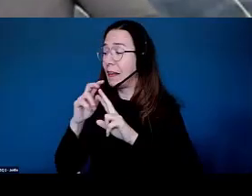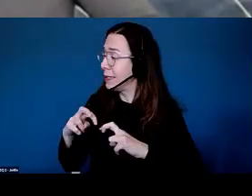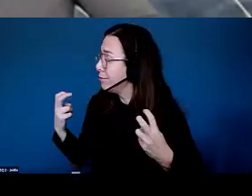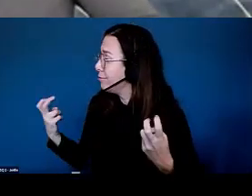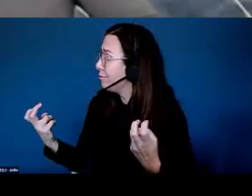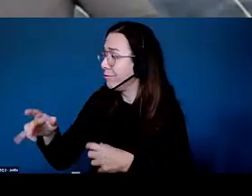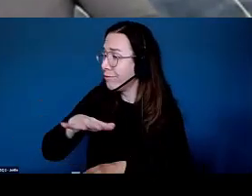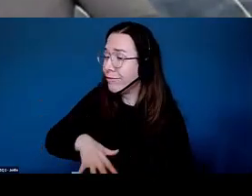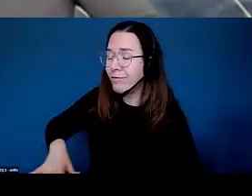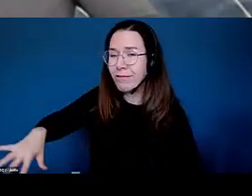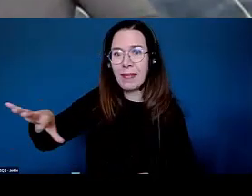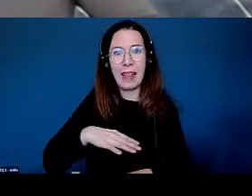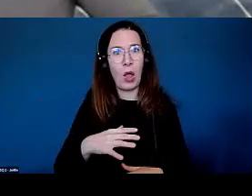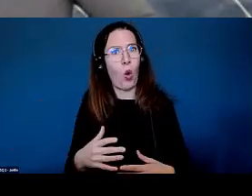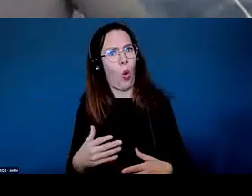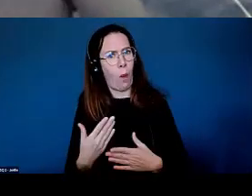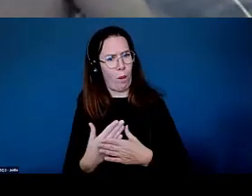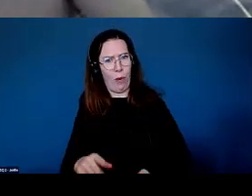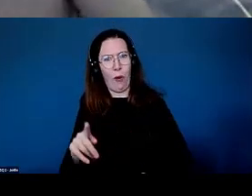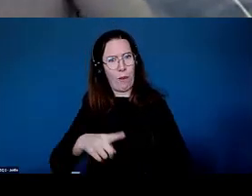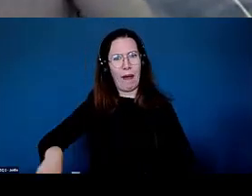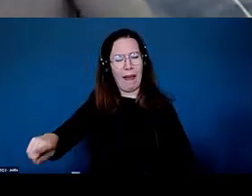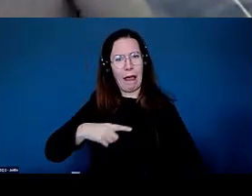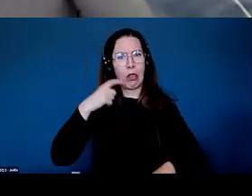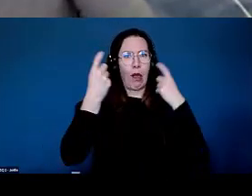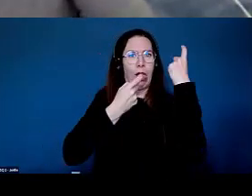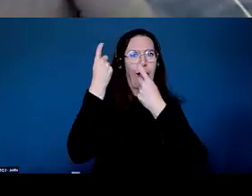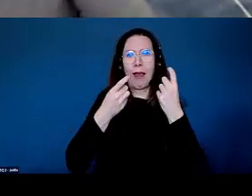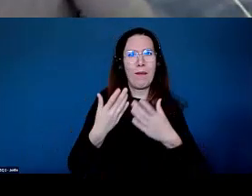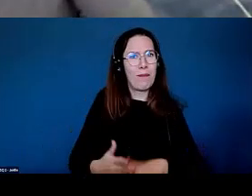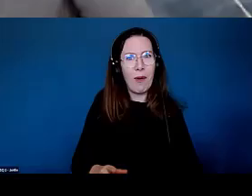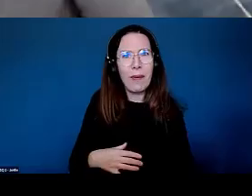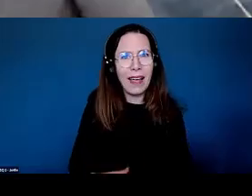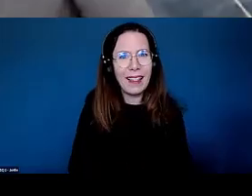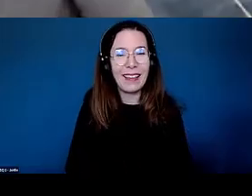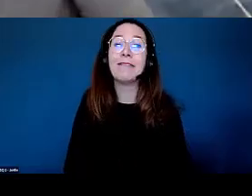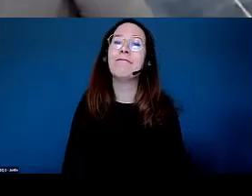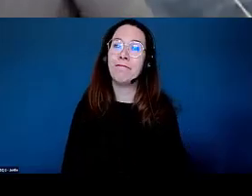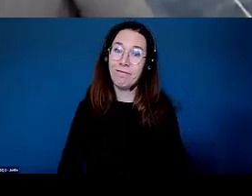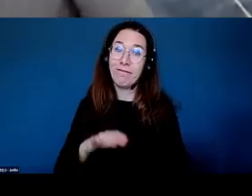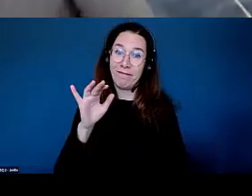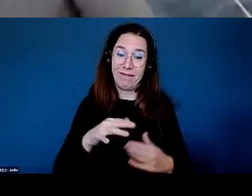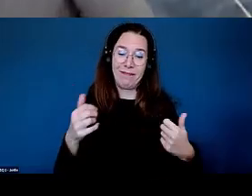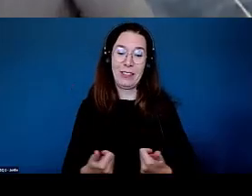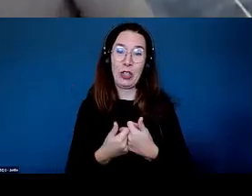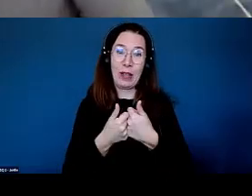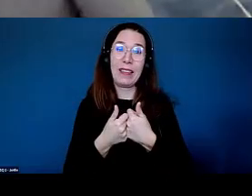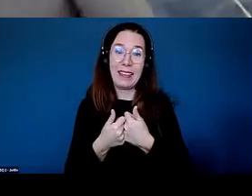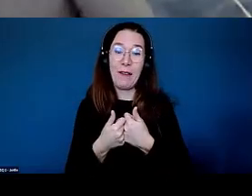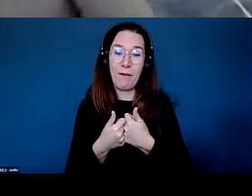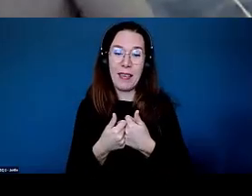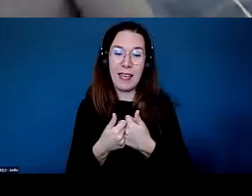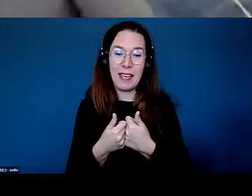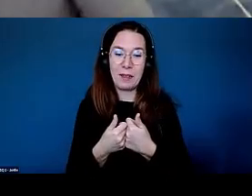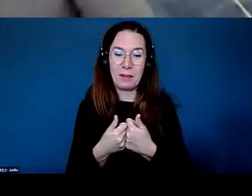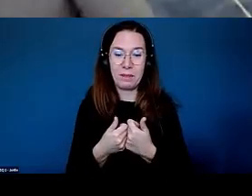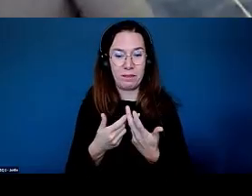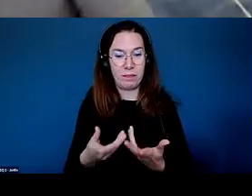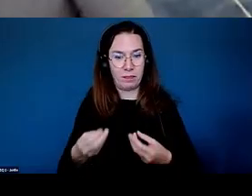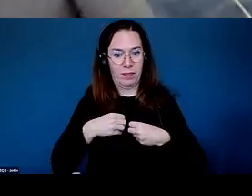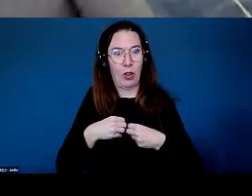autour de la table n'étaient pas forcément prêtes à se poser ces questions. Mais c'est bien ça que ce défi